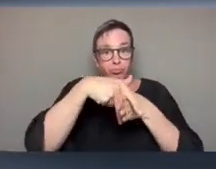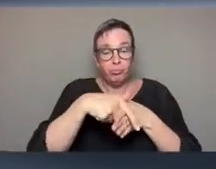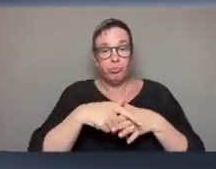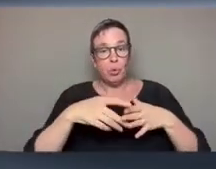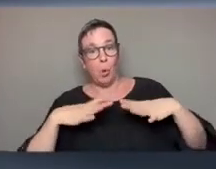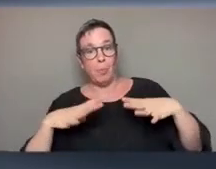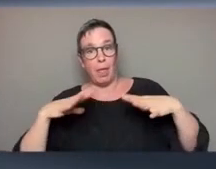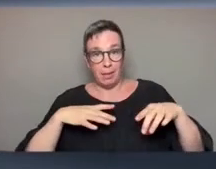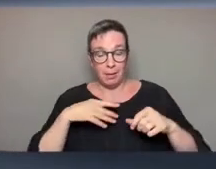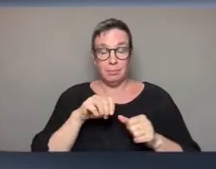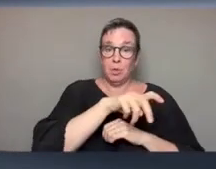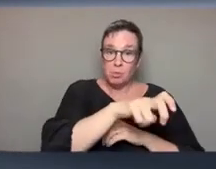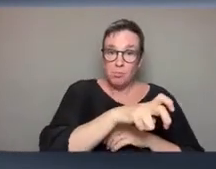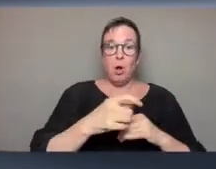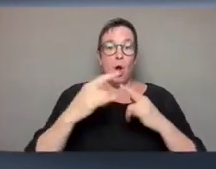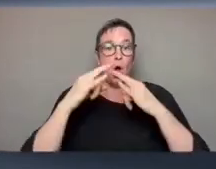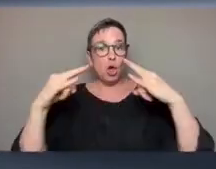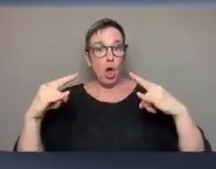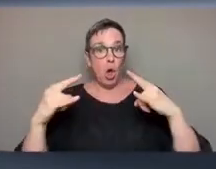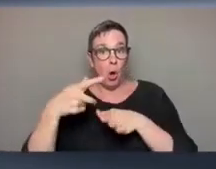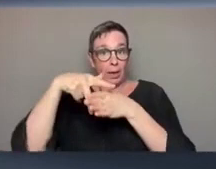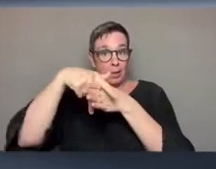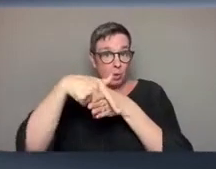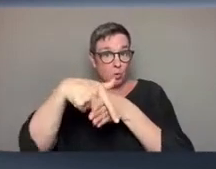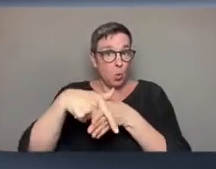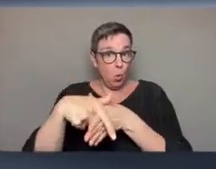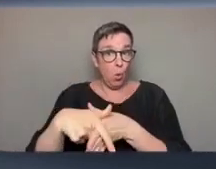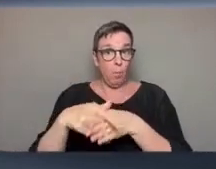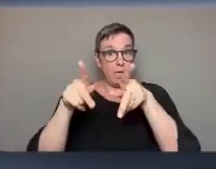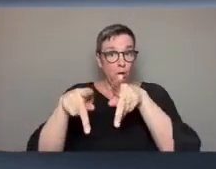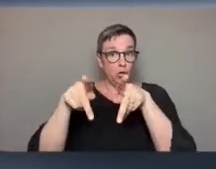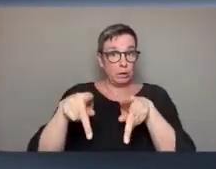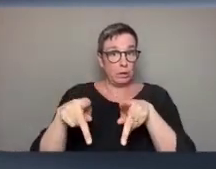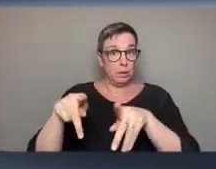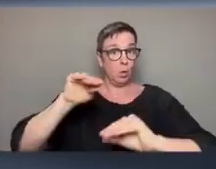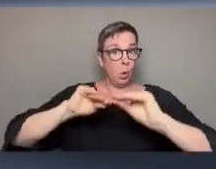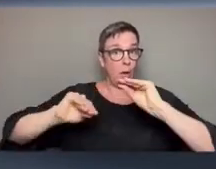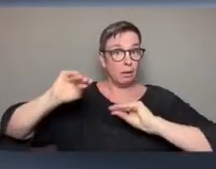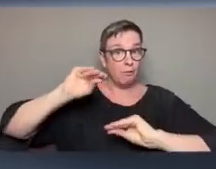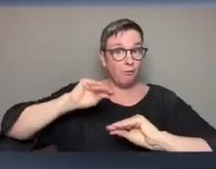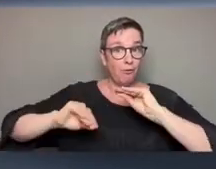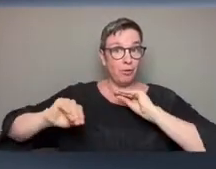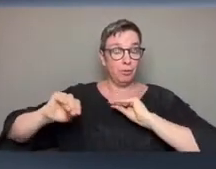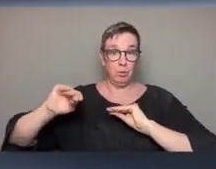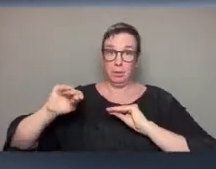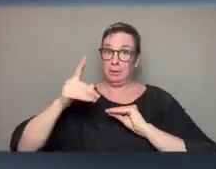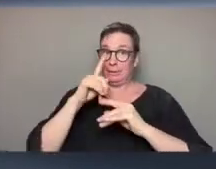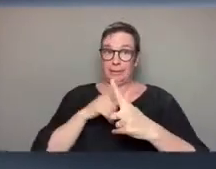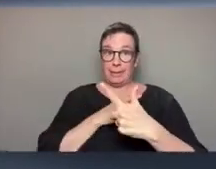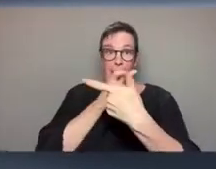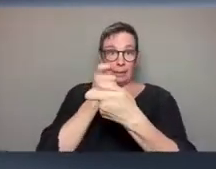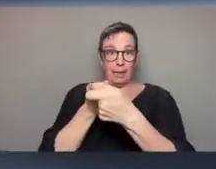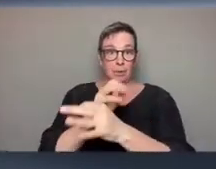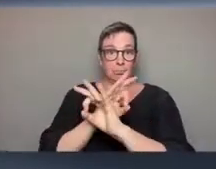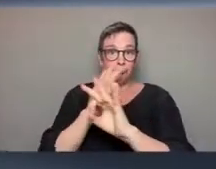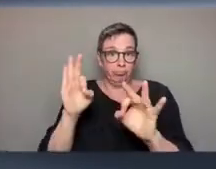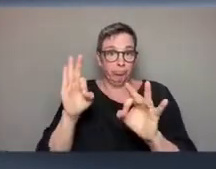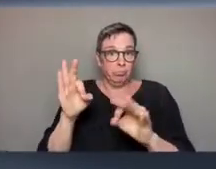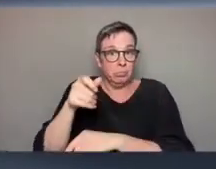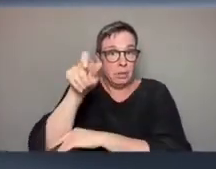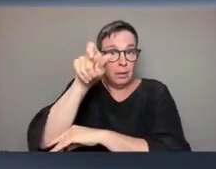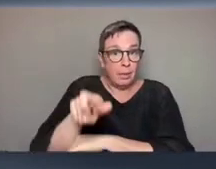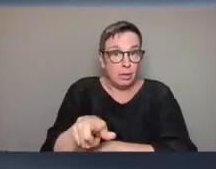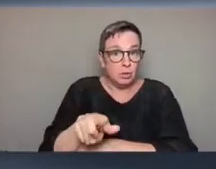des camps d'équitation qui proposent de l'équitation pédagogique curative qui convient particulièrement aux personnes